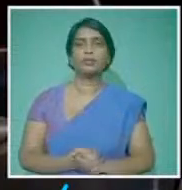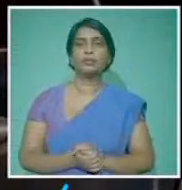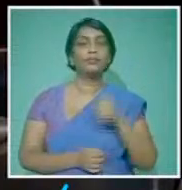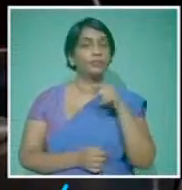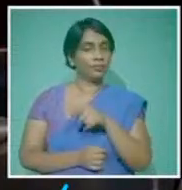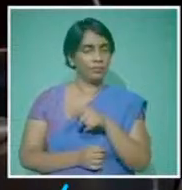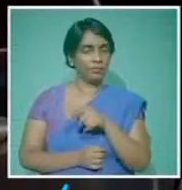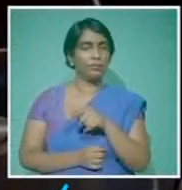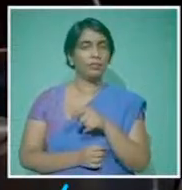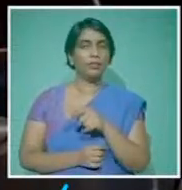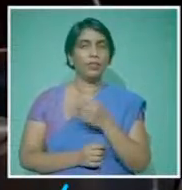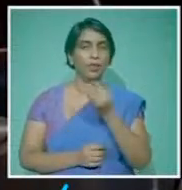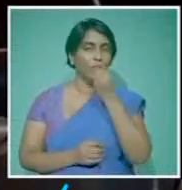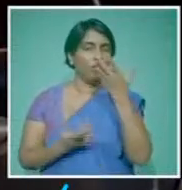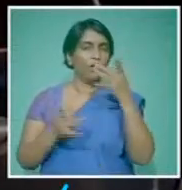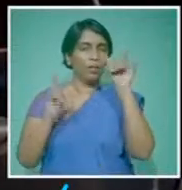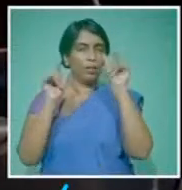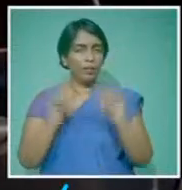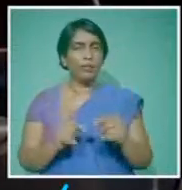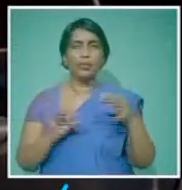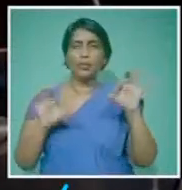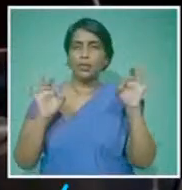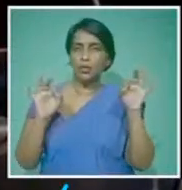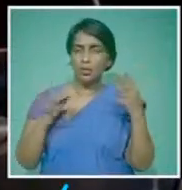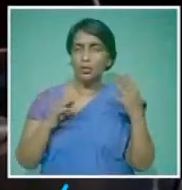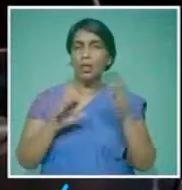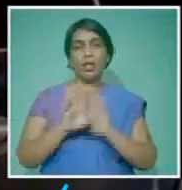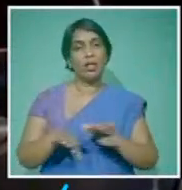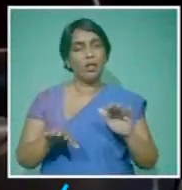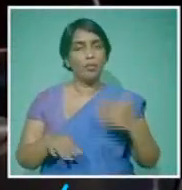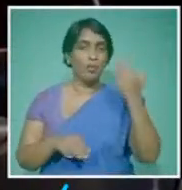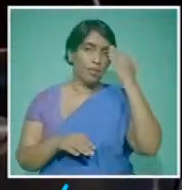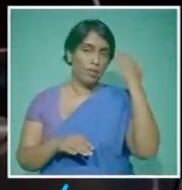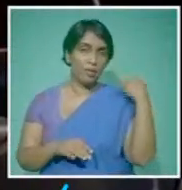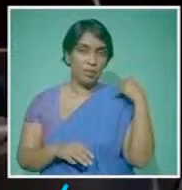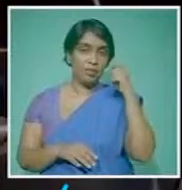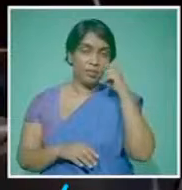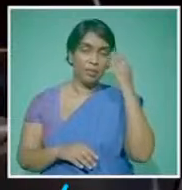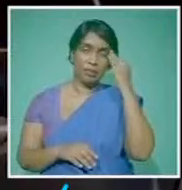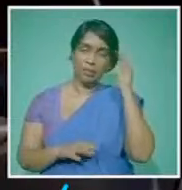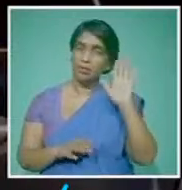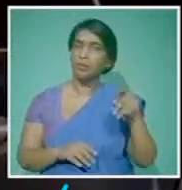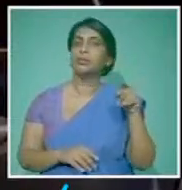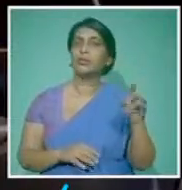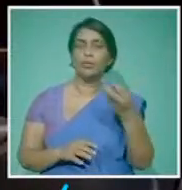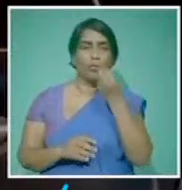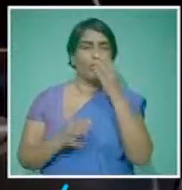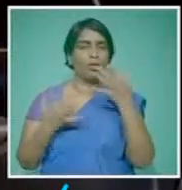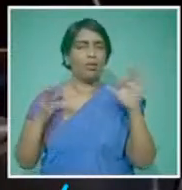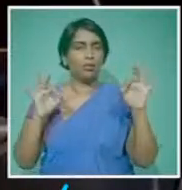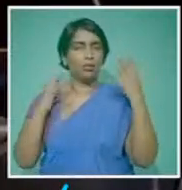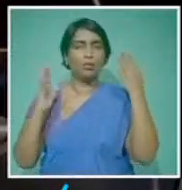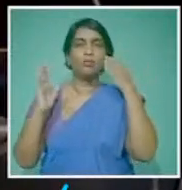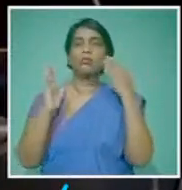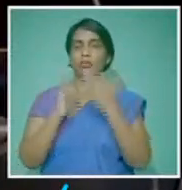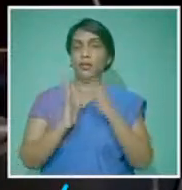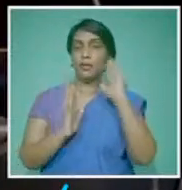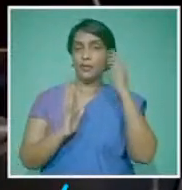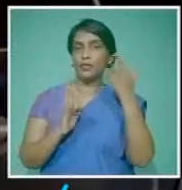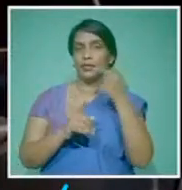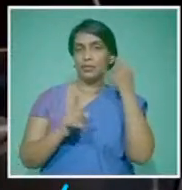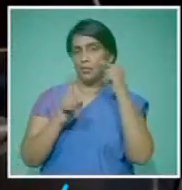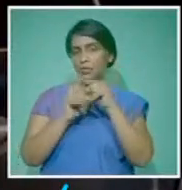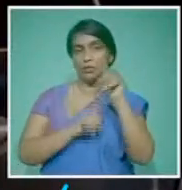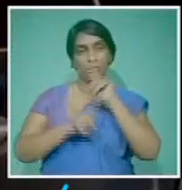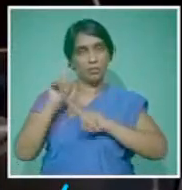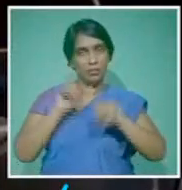මෙතන මේ මන්දපෝෂණය පිළිබඳ දරුවන්ගේ සහ මව්වරුන්ගේ සහ කාන්තාවන්ගේ මන්දපෝෂණය පිළිබඳ අපි විශේෂයෙන් කතා